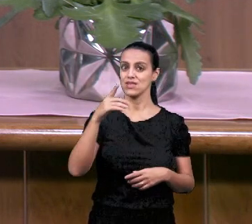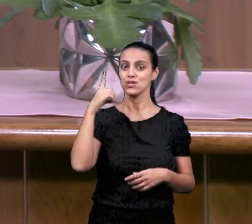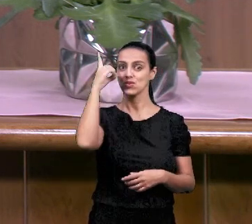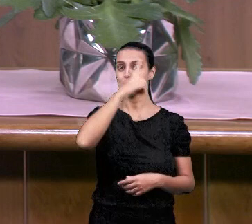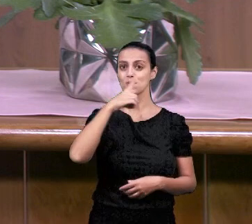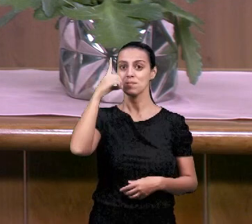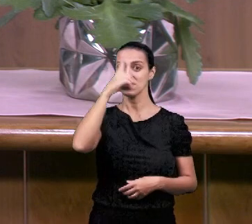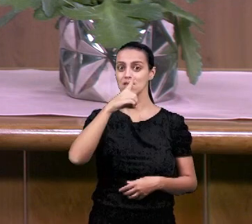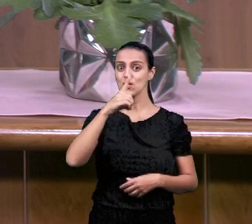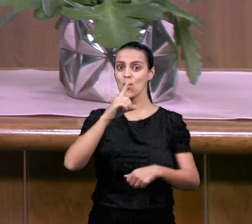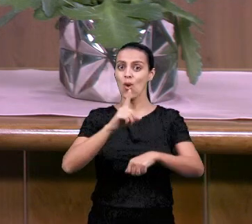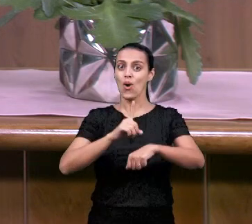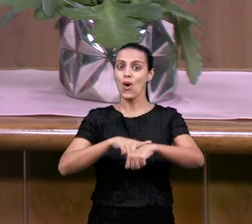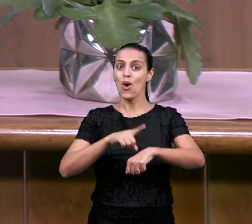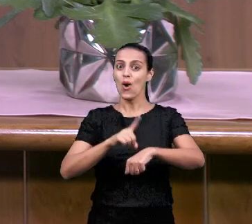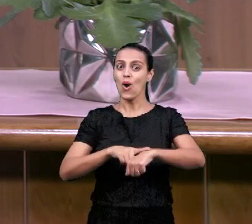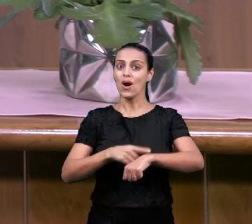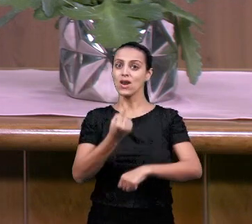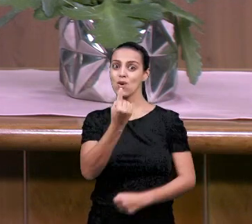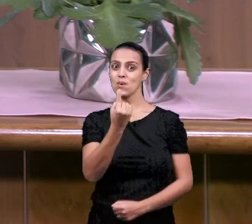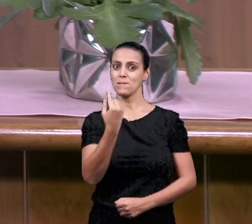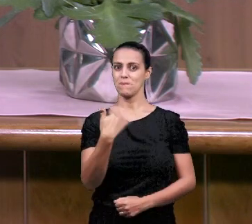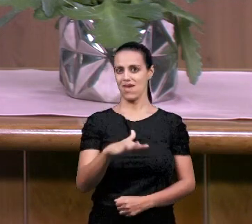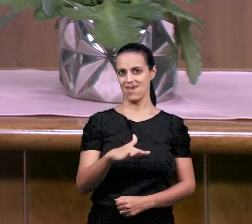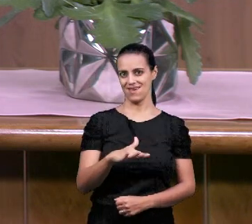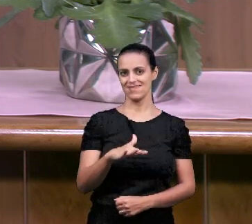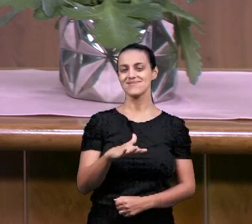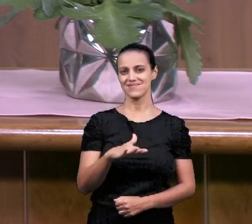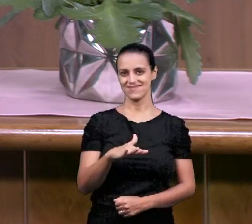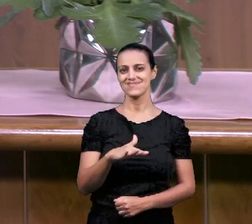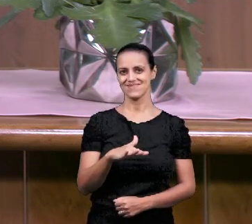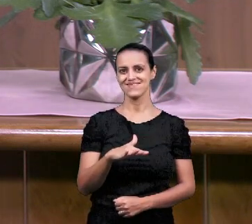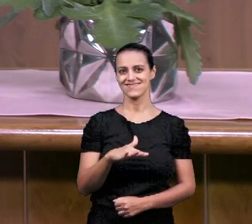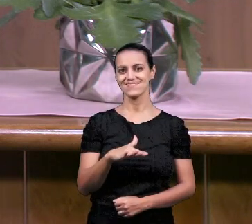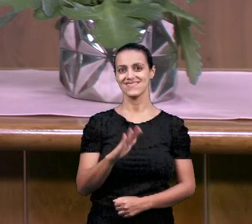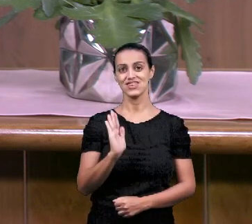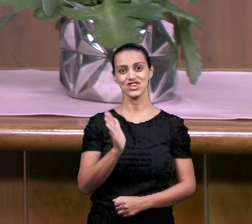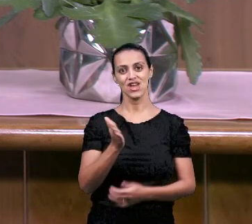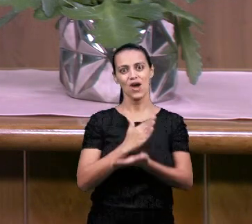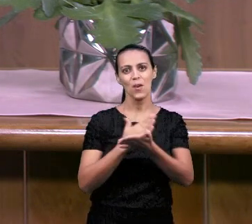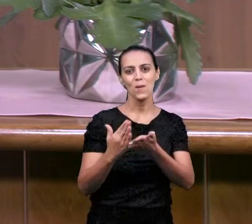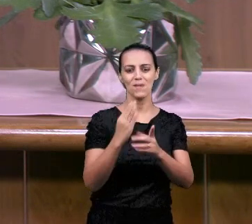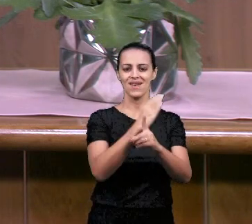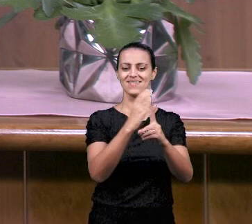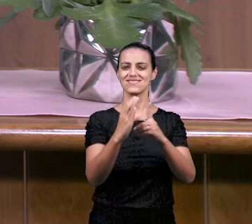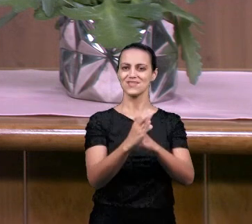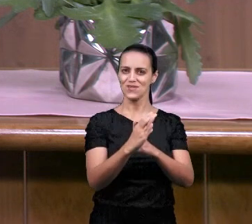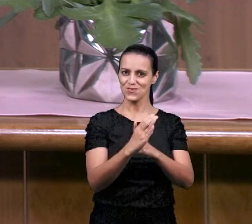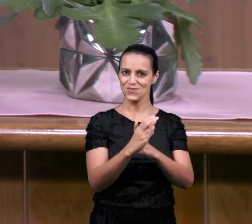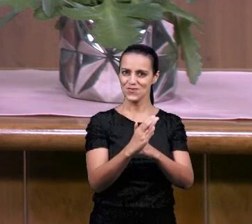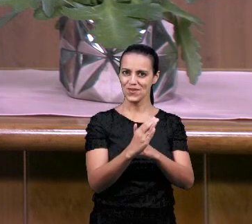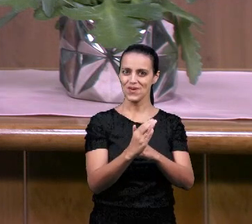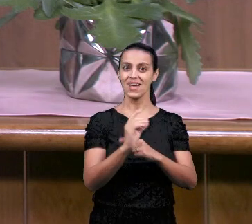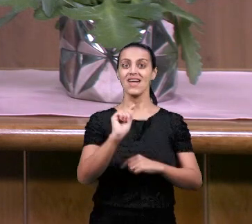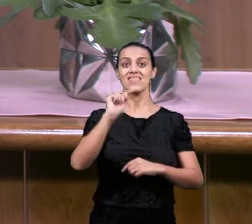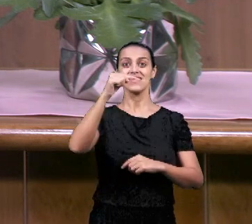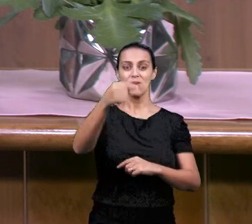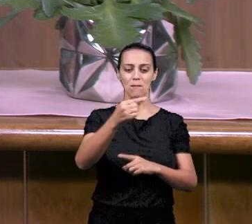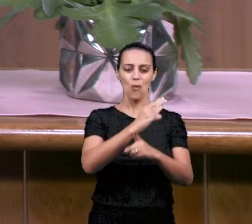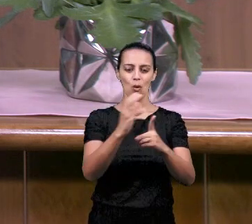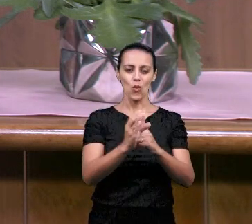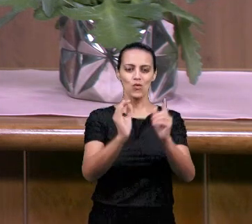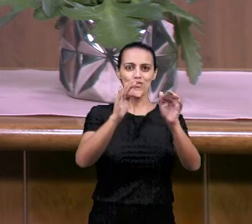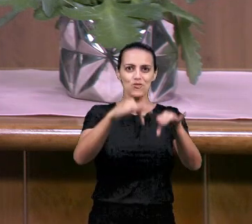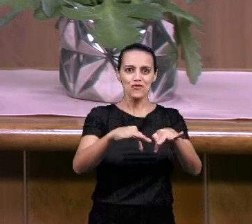Maranatha commence à 13h30, c'est-à-dire une demi-heure avant la programmation, nous entrons déjà le culte. Après le culte, nous commençons